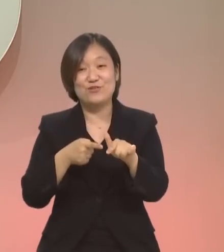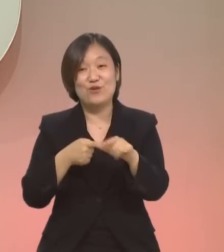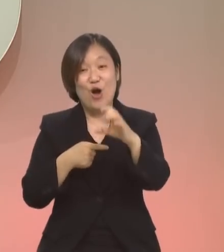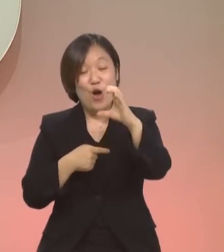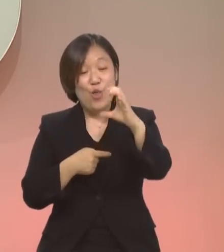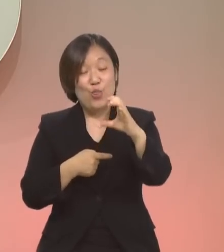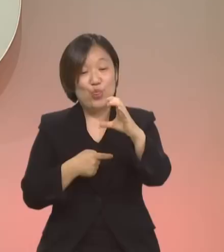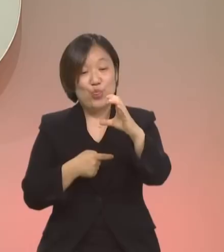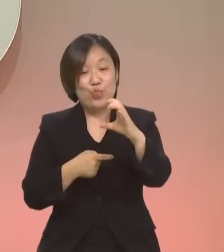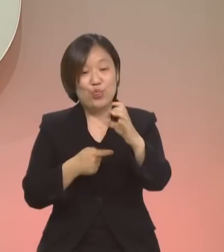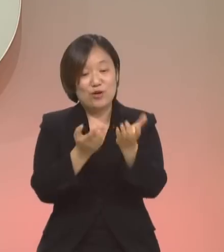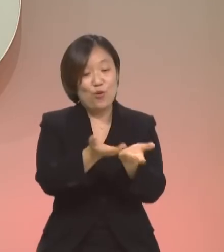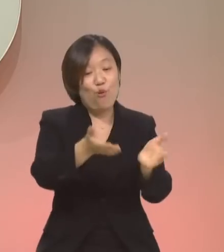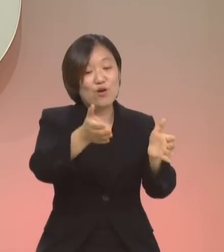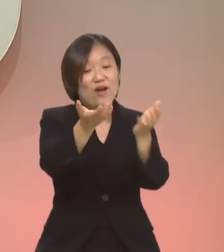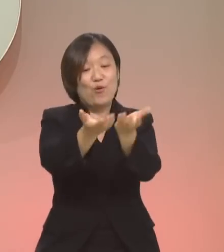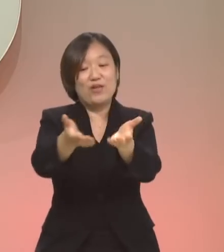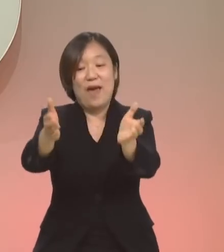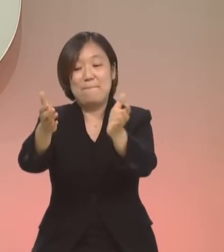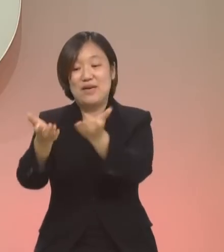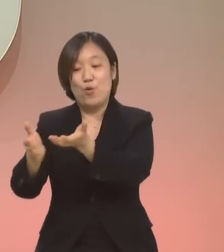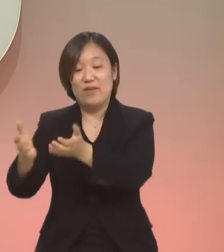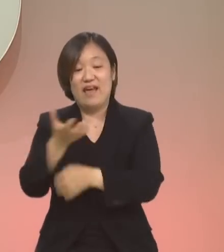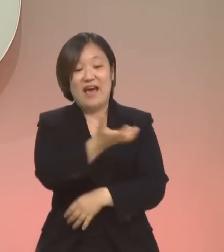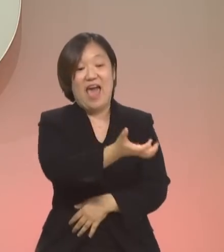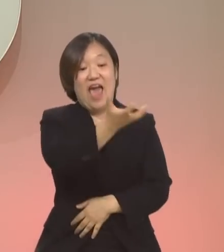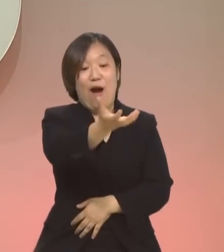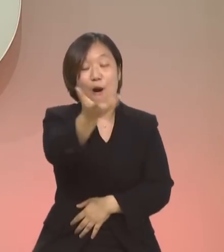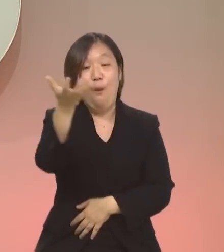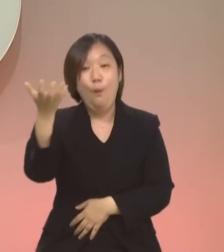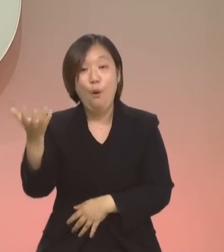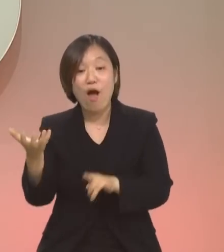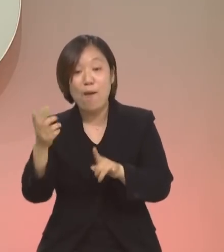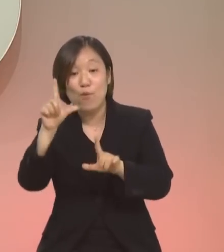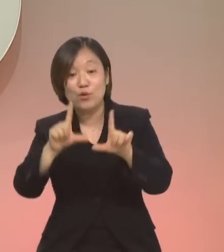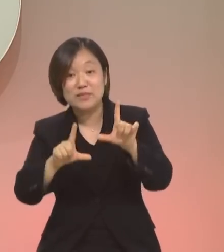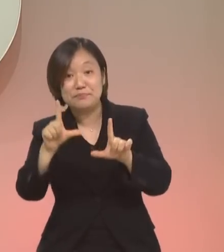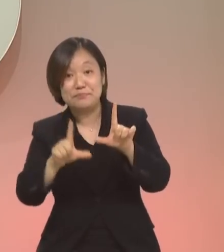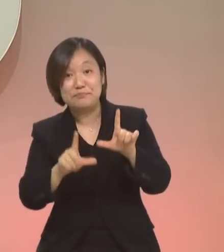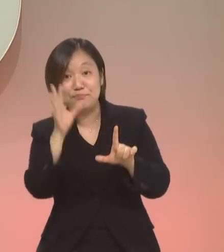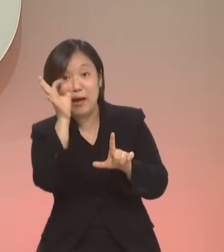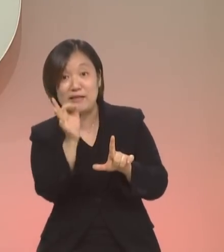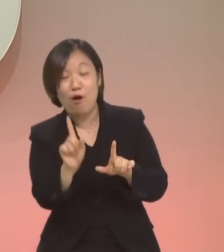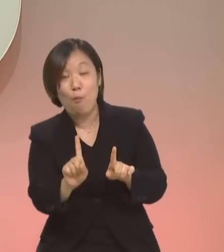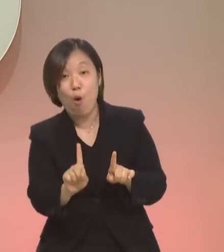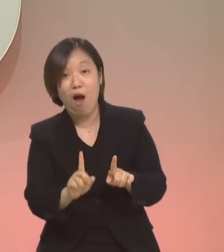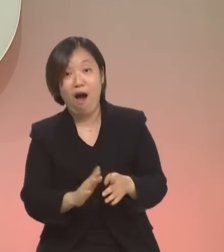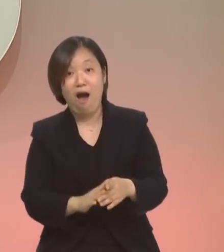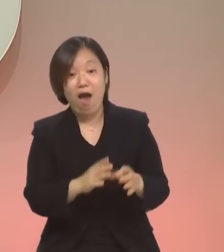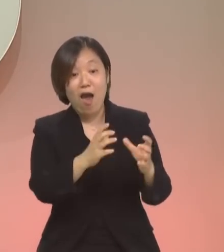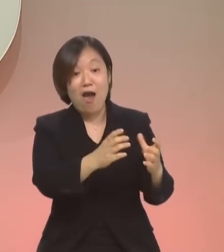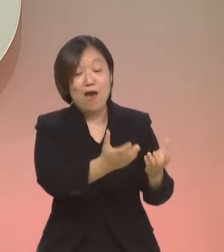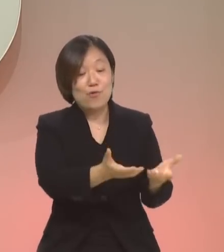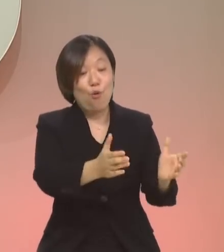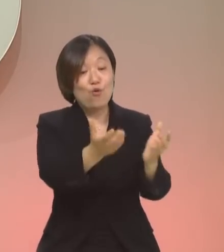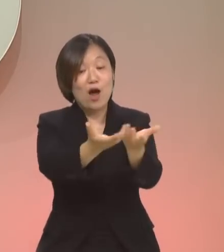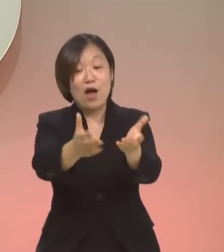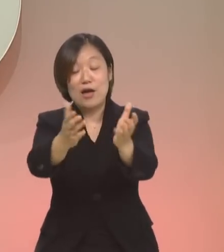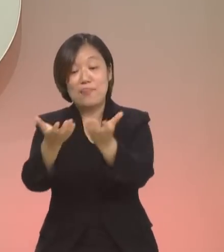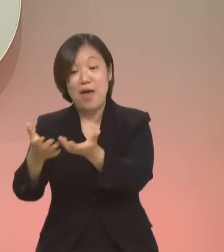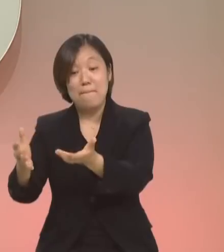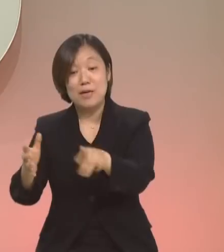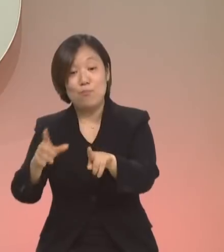동그란 냄비 3개를 올려놨다고 했잖아요 그 동그란 그 냄비 3개를 올려놓은